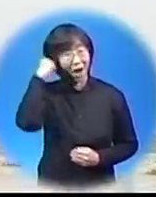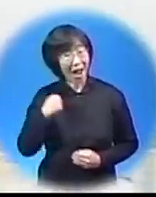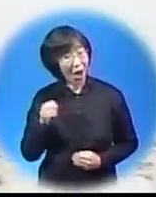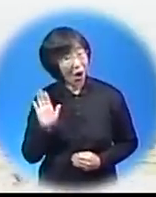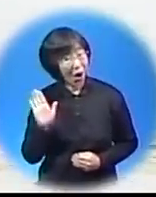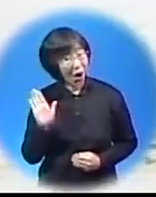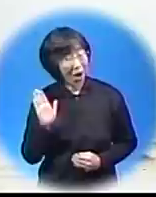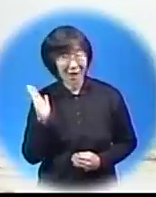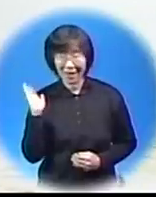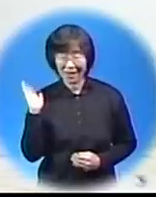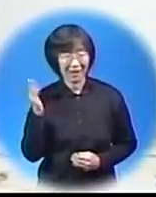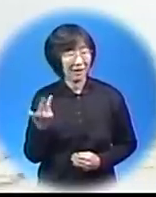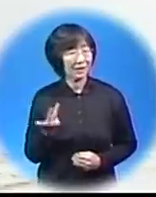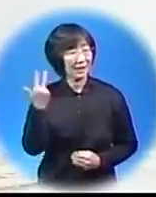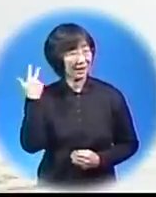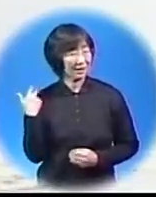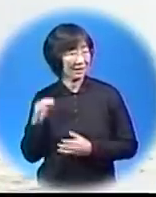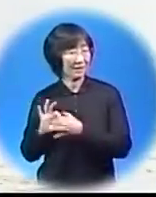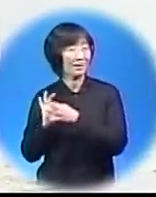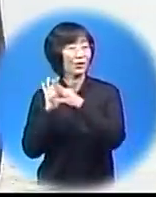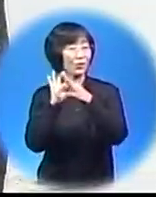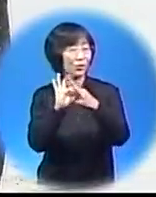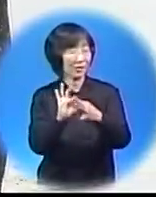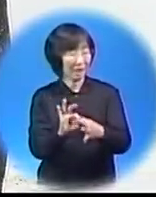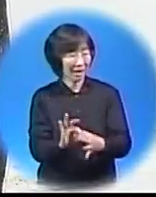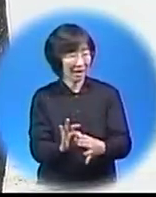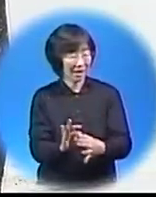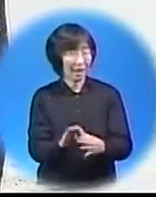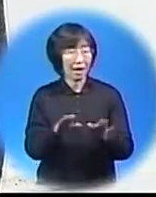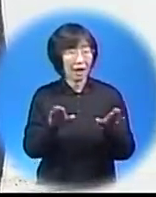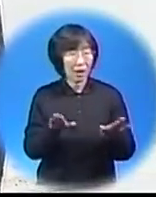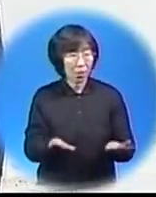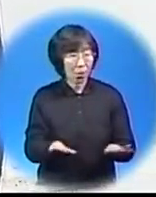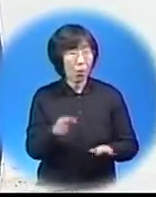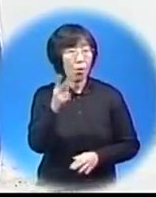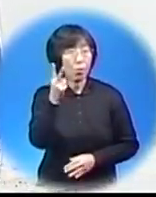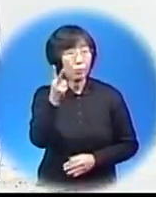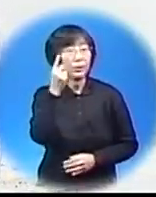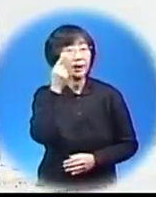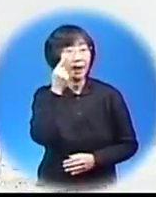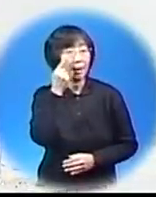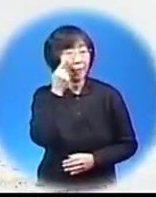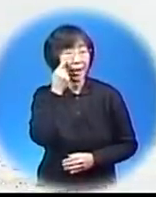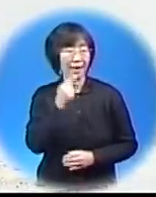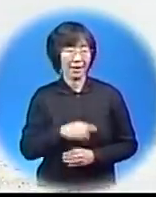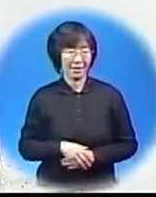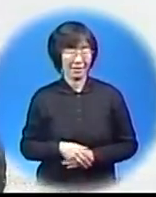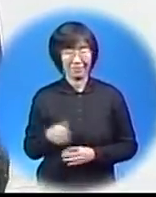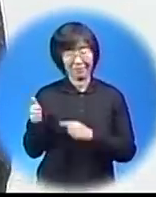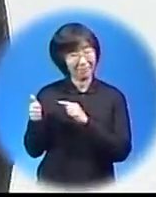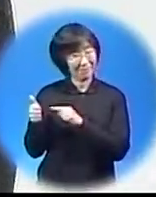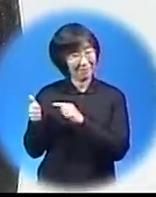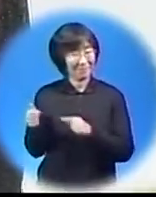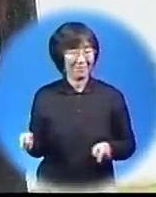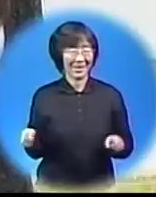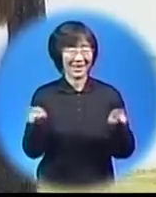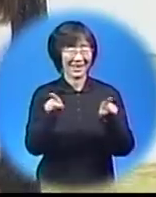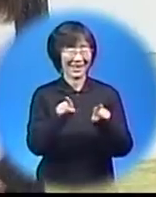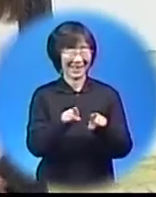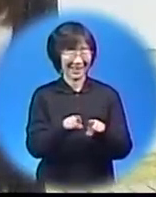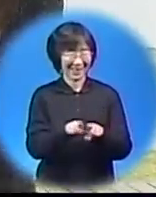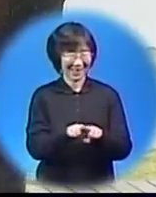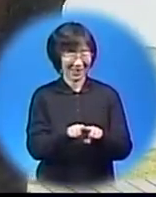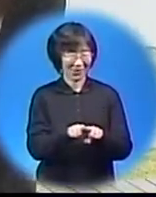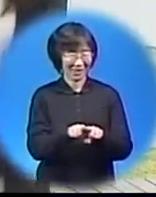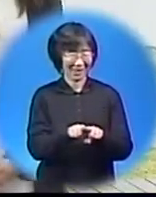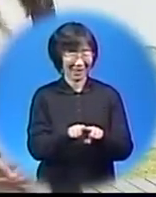友好交流都市を訪ねて兵庫県香美町、2日目の今日も香美町観光商工課の山下さんのご案内で香美町の魅力